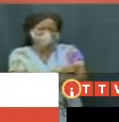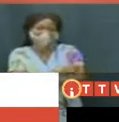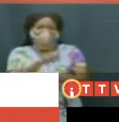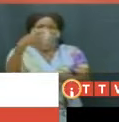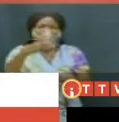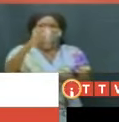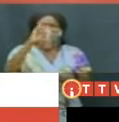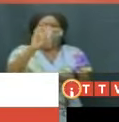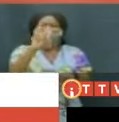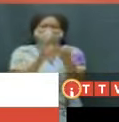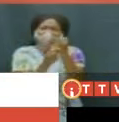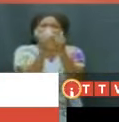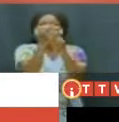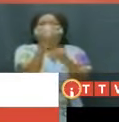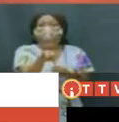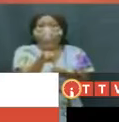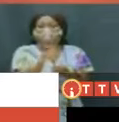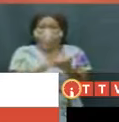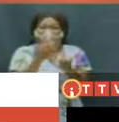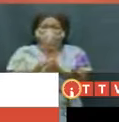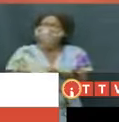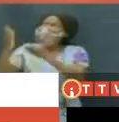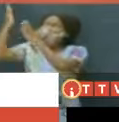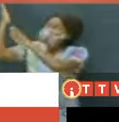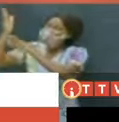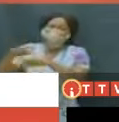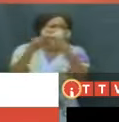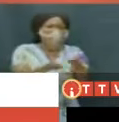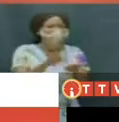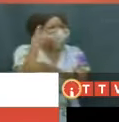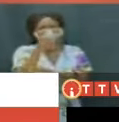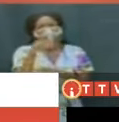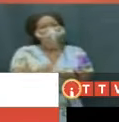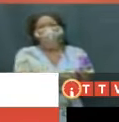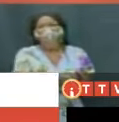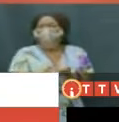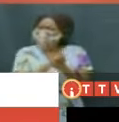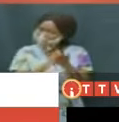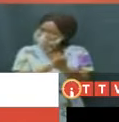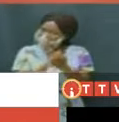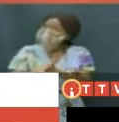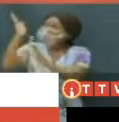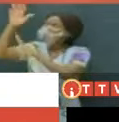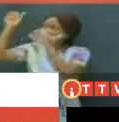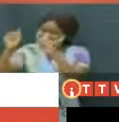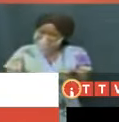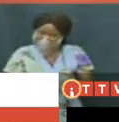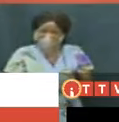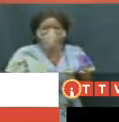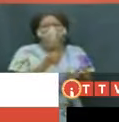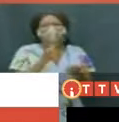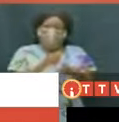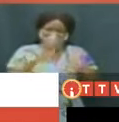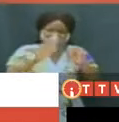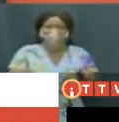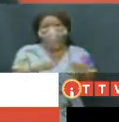anong'oneze ndiye zimene zizi ndimene zimayendera komanso china nene kuti kodi ife tikamba umanena kuti sayansi ndiyo lakwika sayansi ndiyo iya